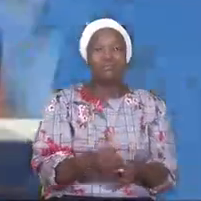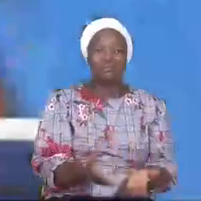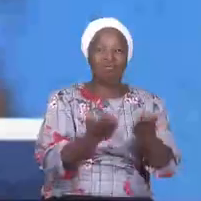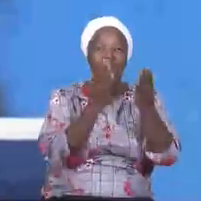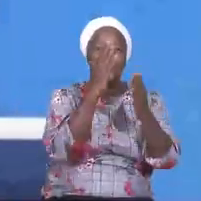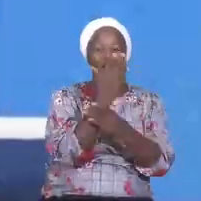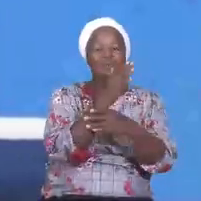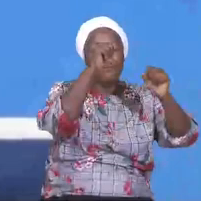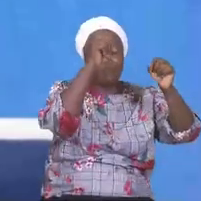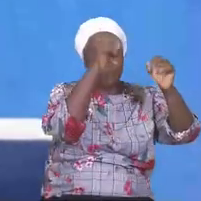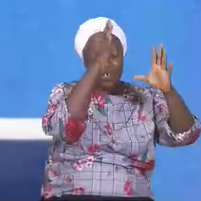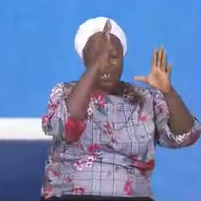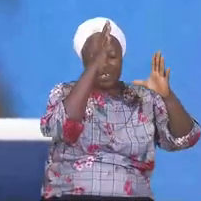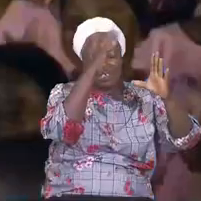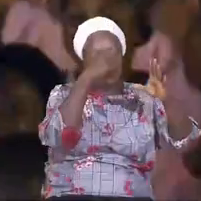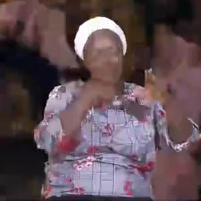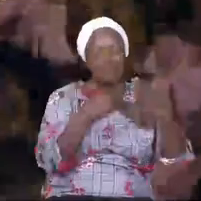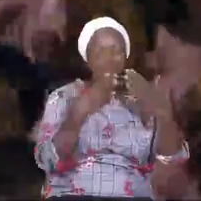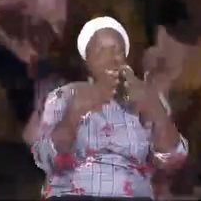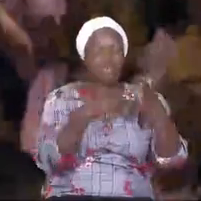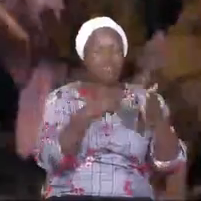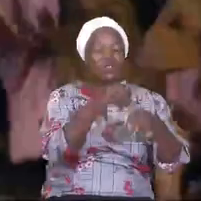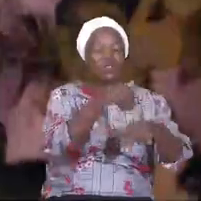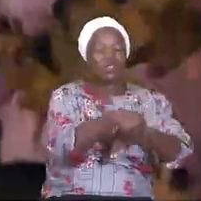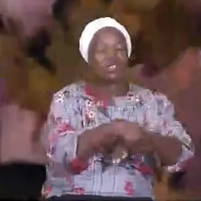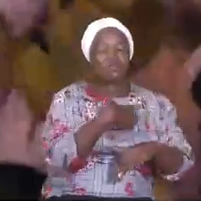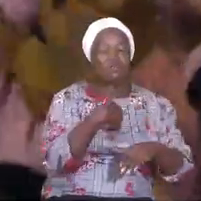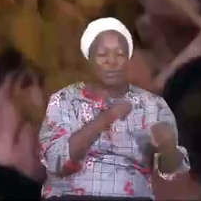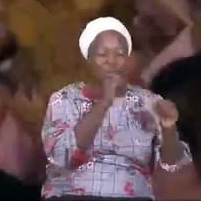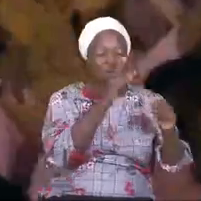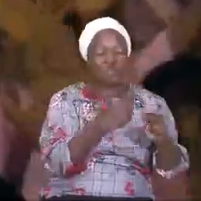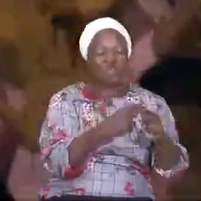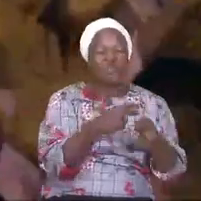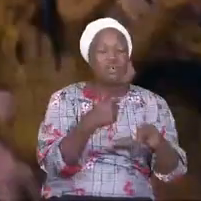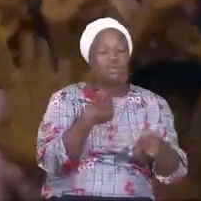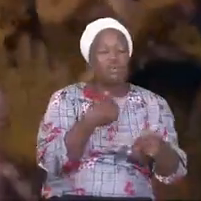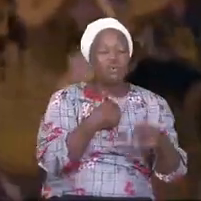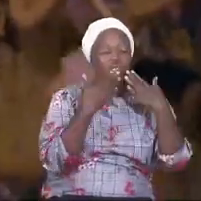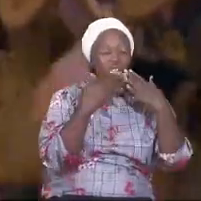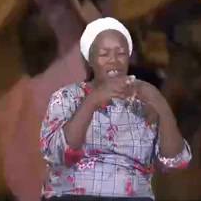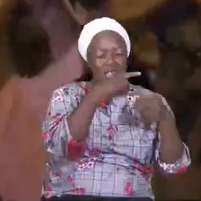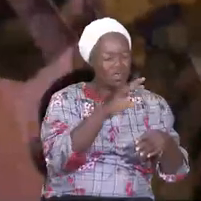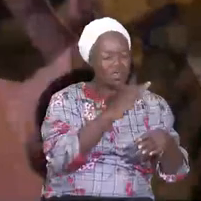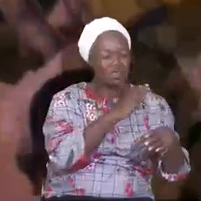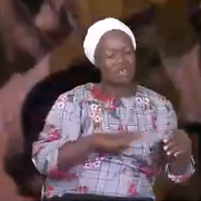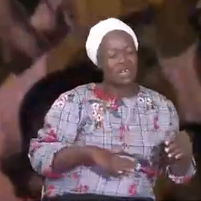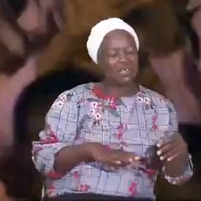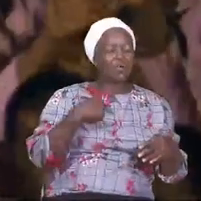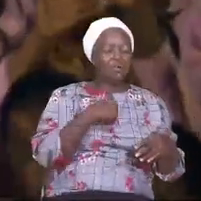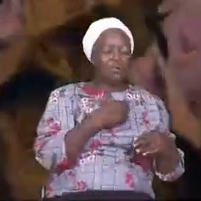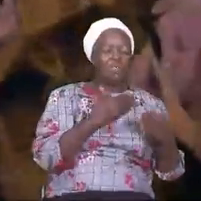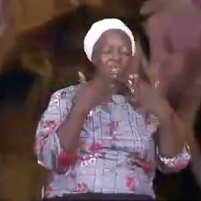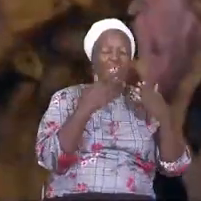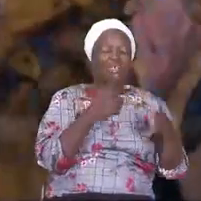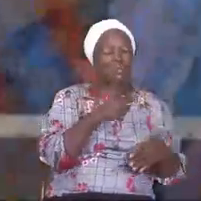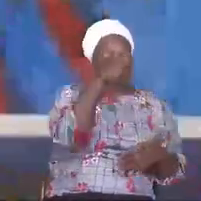Tu crois cela? Où es-tu? Lève ta main. Père, nous te remercions ce soir, nous bénissons ton